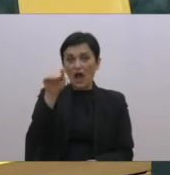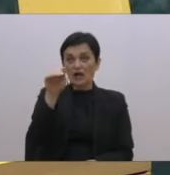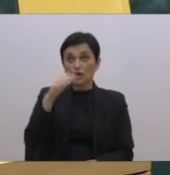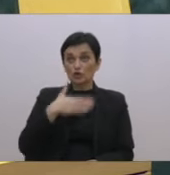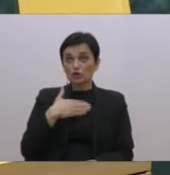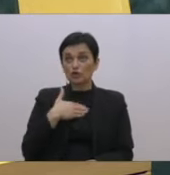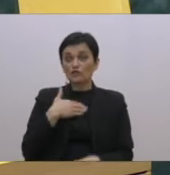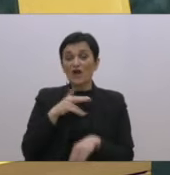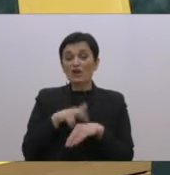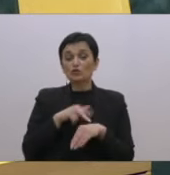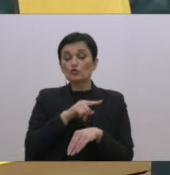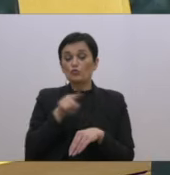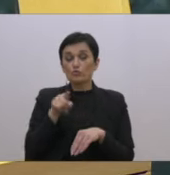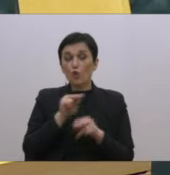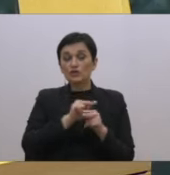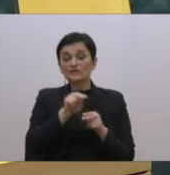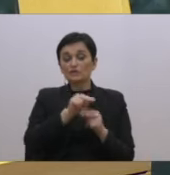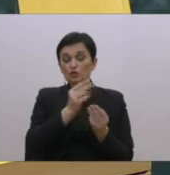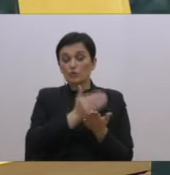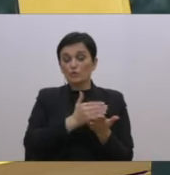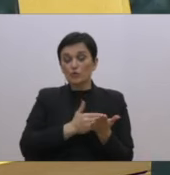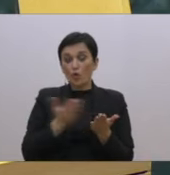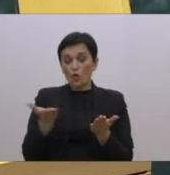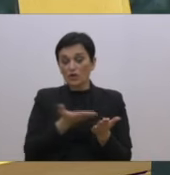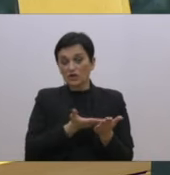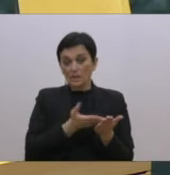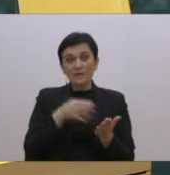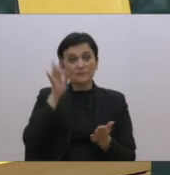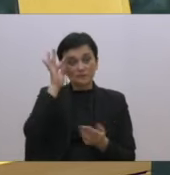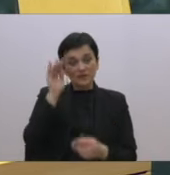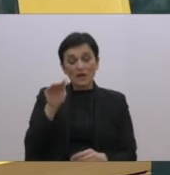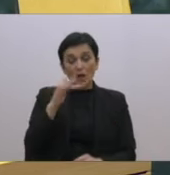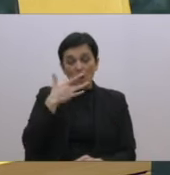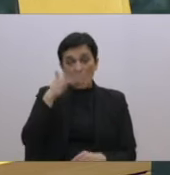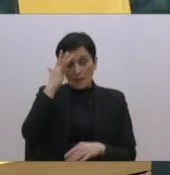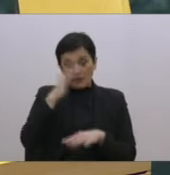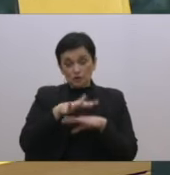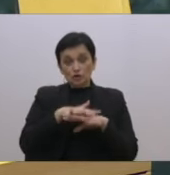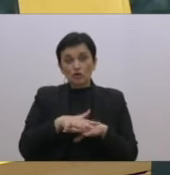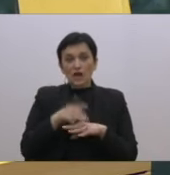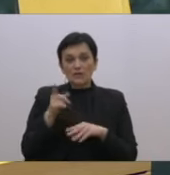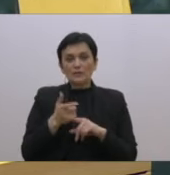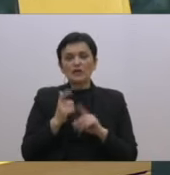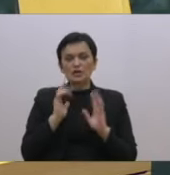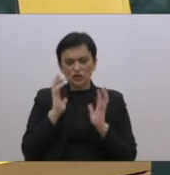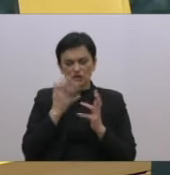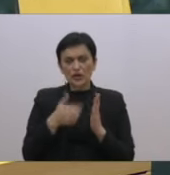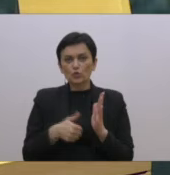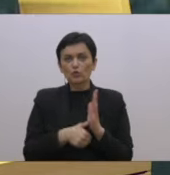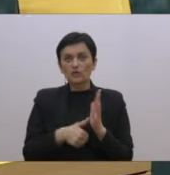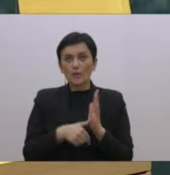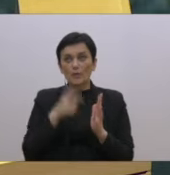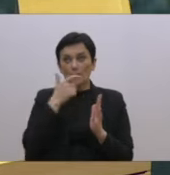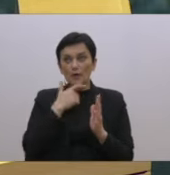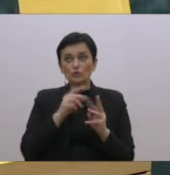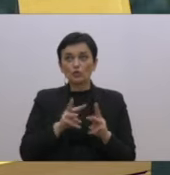ჩვენი პოლიციელების წვრთნის პროგრამას. გაგახსენებთ იმას, რომ მაგალითად ამერიკის შეერთებული შტატების ძალიან სერიოზული დახმარებით ბატონ